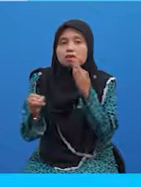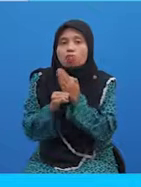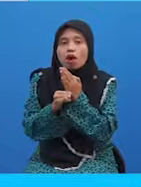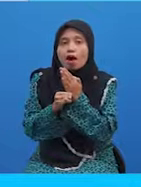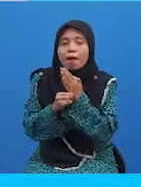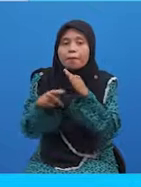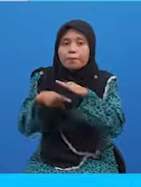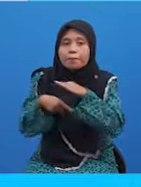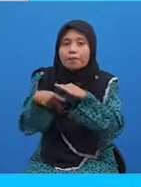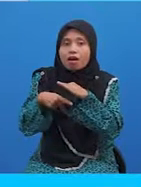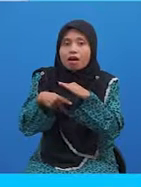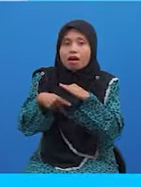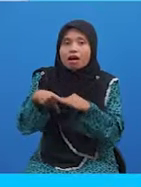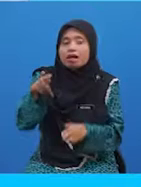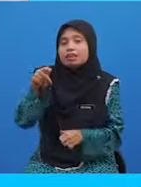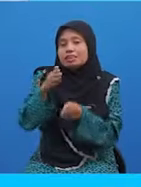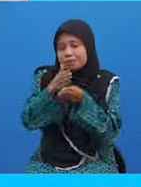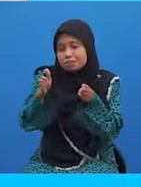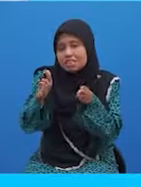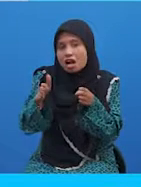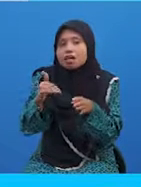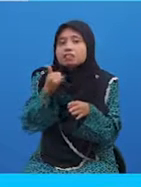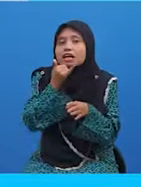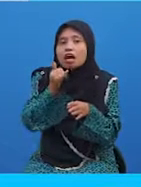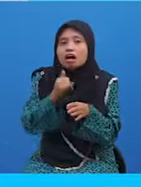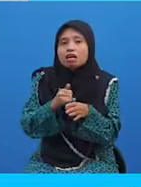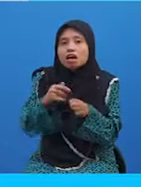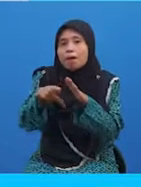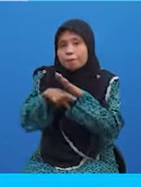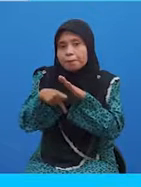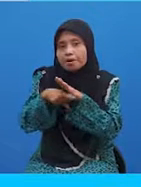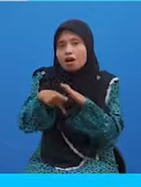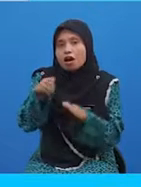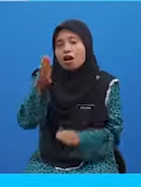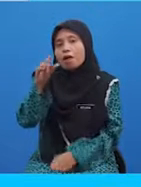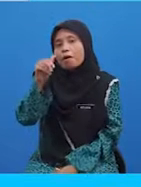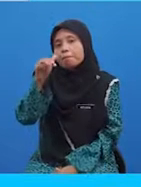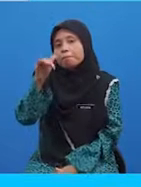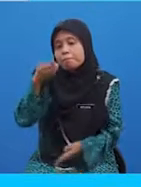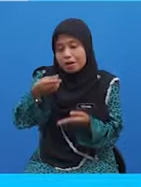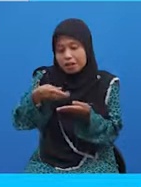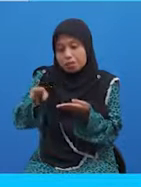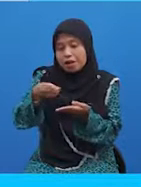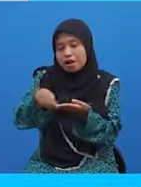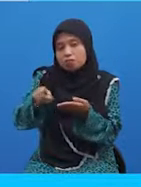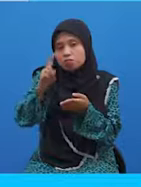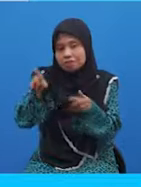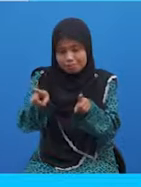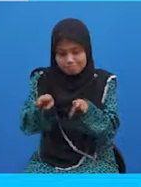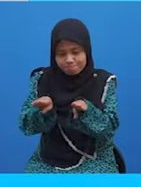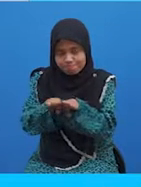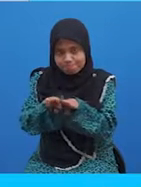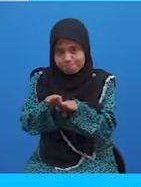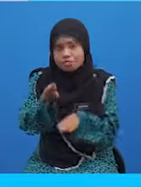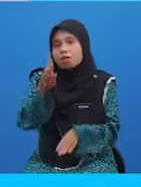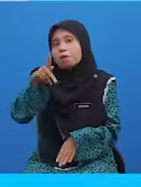pra yang dieja terpisah. Perkataan prabaya perlu digabung ejaannya.